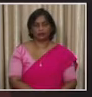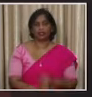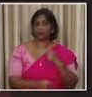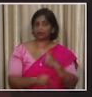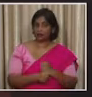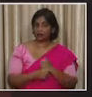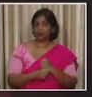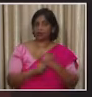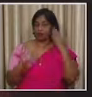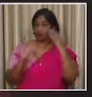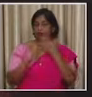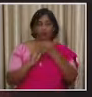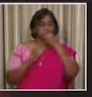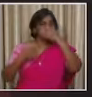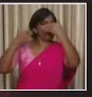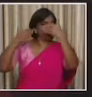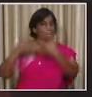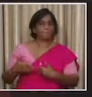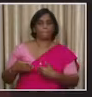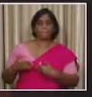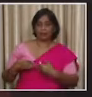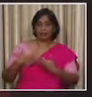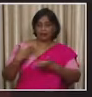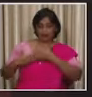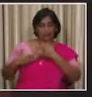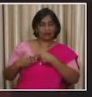රජය වෙනුවෙන් ලවණ බහදකේ පිළිබඳව